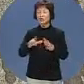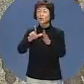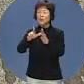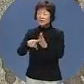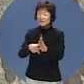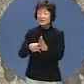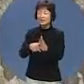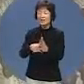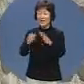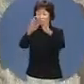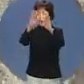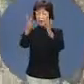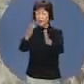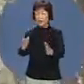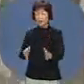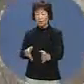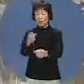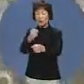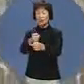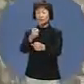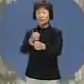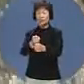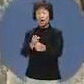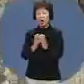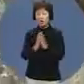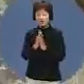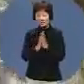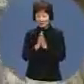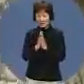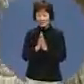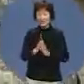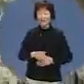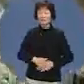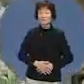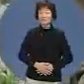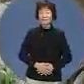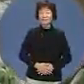お像をね、刻んで祀ったんだと思います。